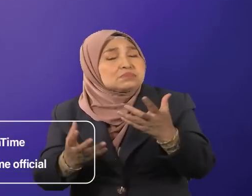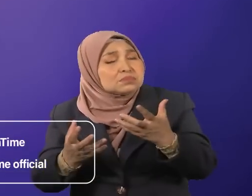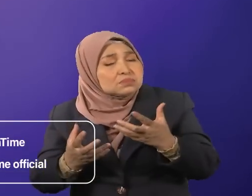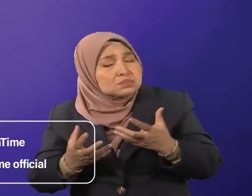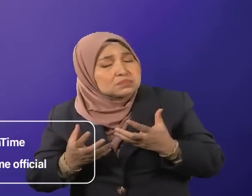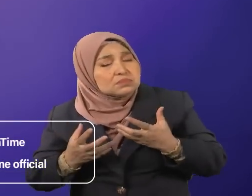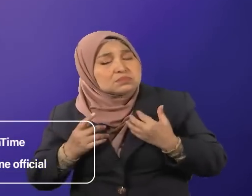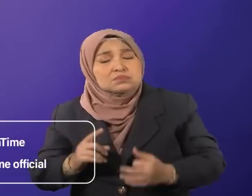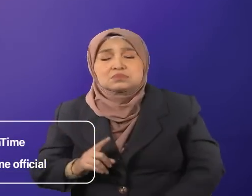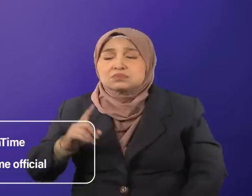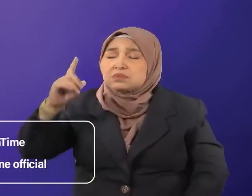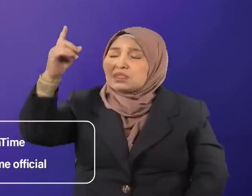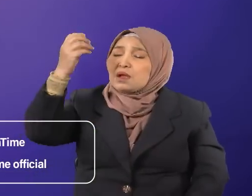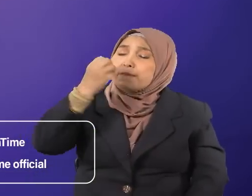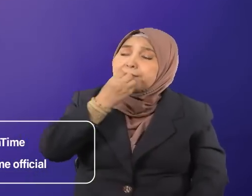أَنَبِّئُكُمْ